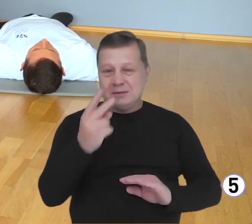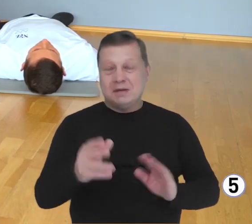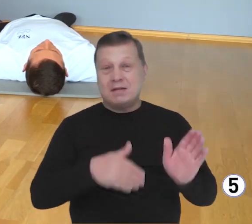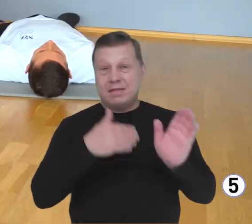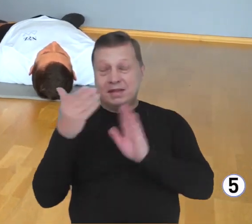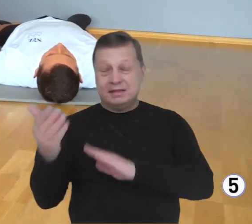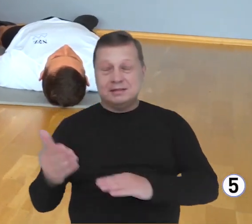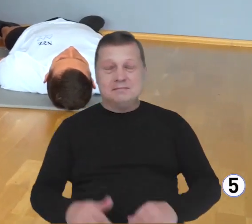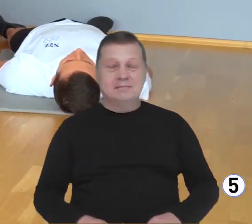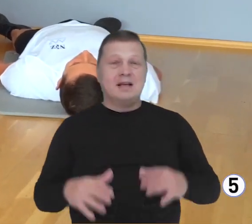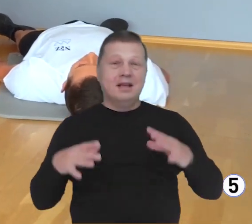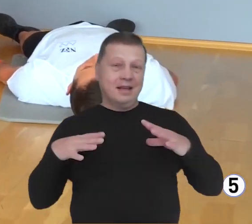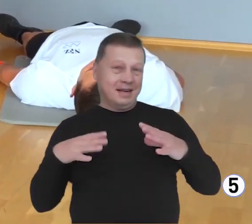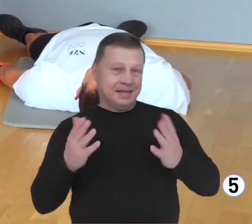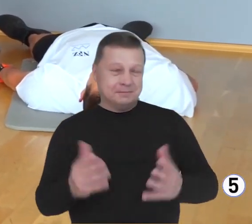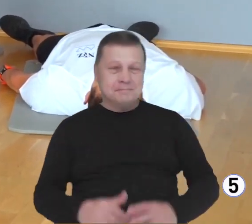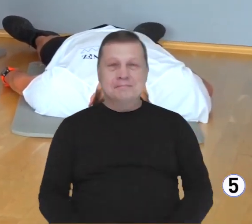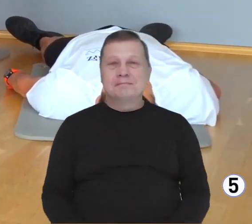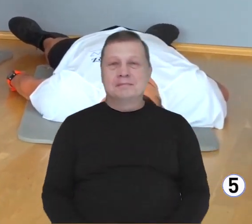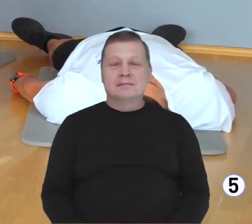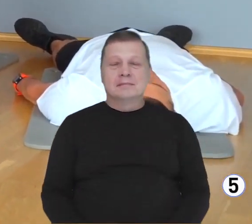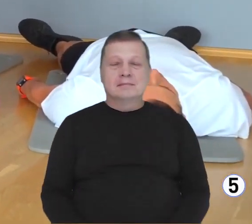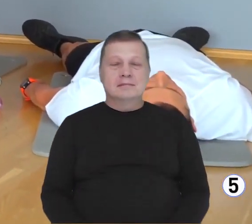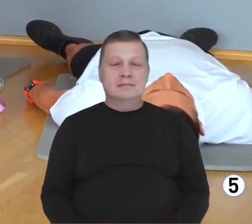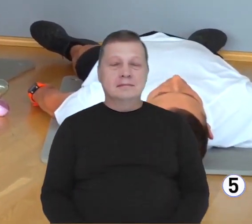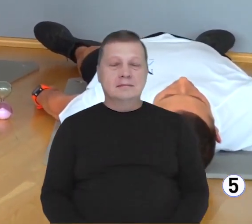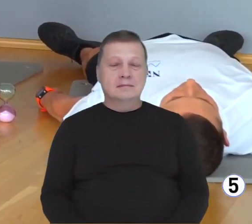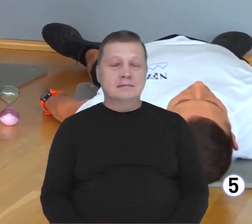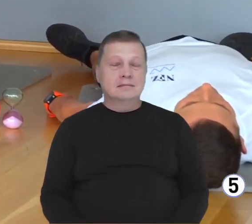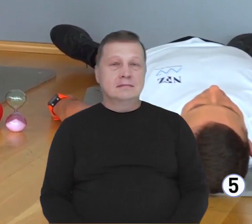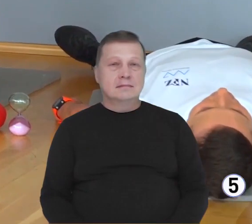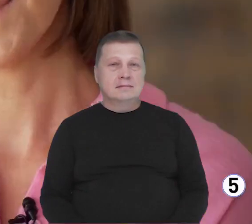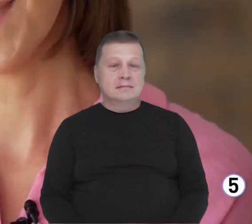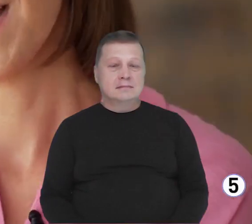Dziękuję i do zobaczenia przy kolejnej odsłonie relaksu.